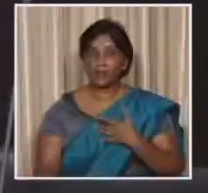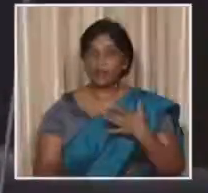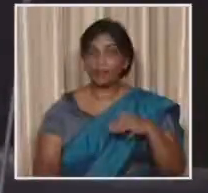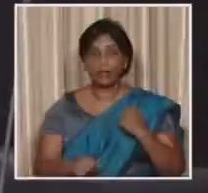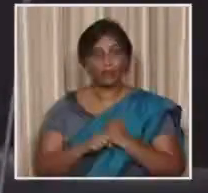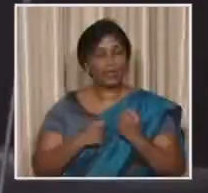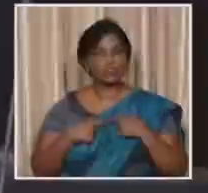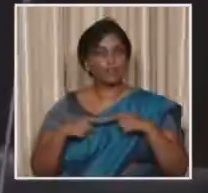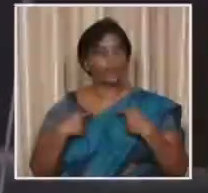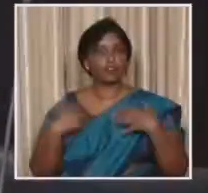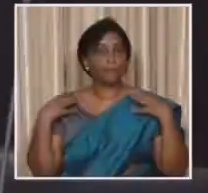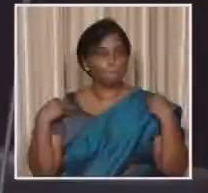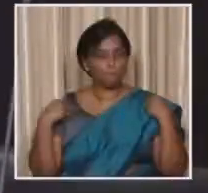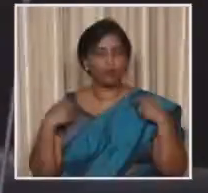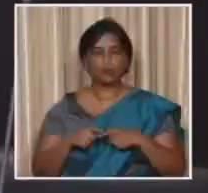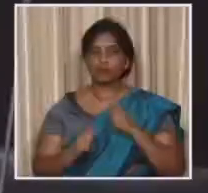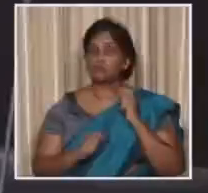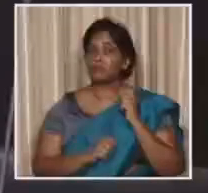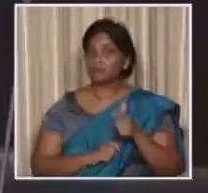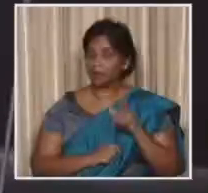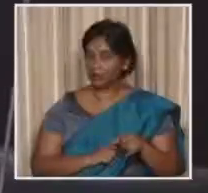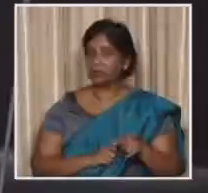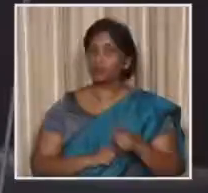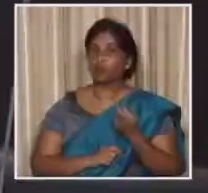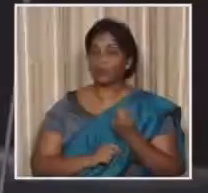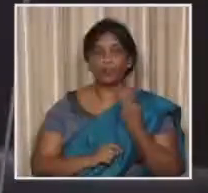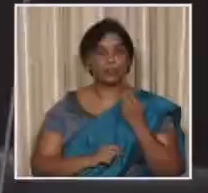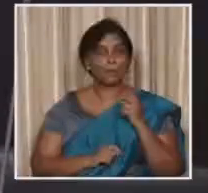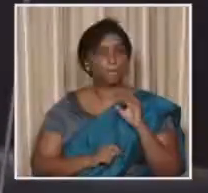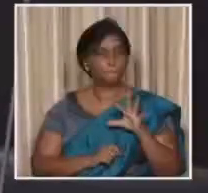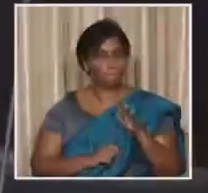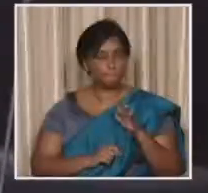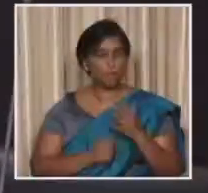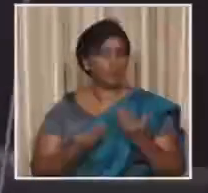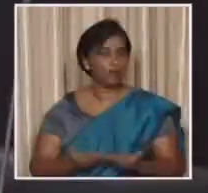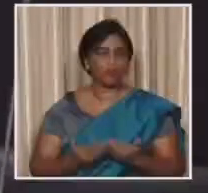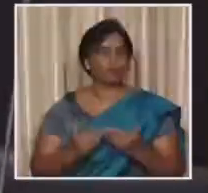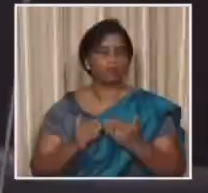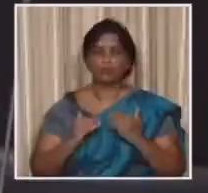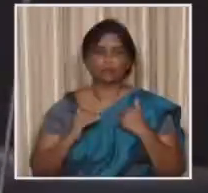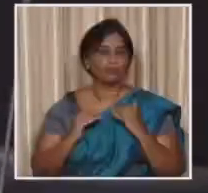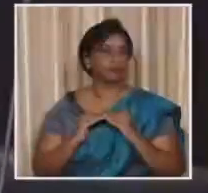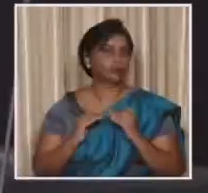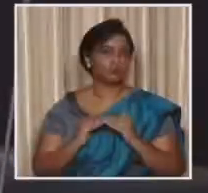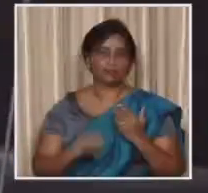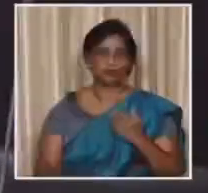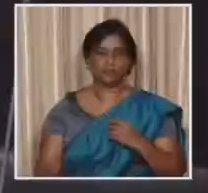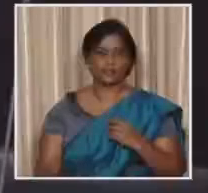පාසුකම් හා සේවා ගාස්තු සඳහා දැනට ගෙවනු ලබන රුපියල් 2500 වර්තමානයේ කෙසේවත් ප්‍රමාණවත්